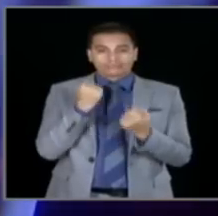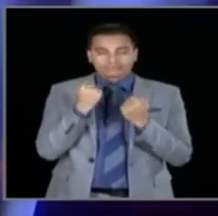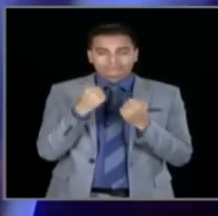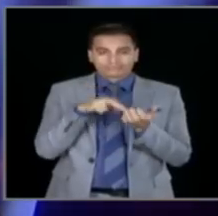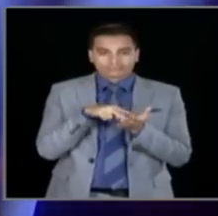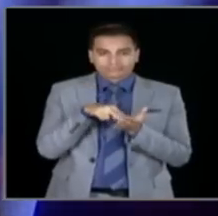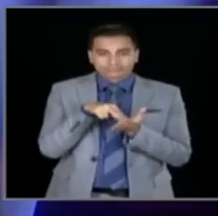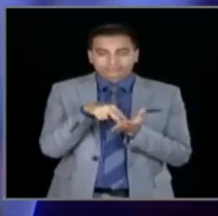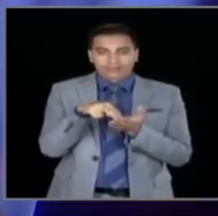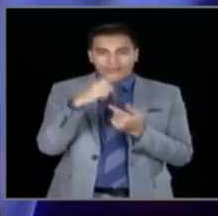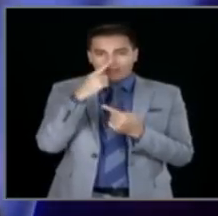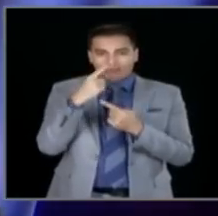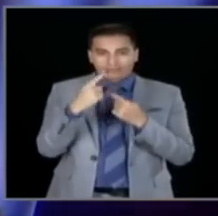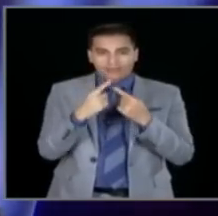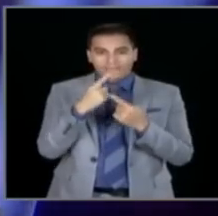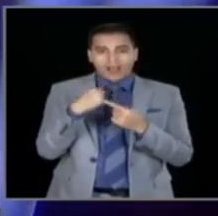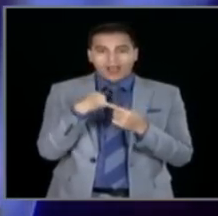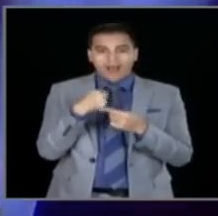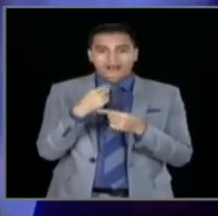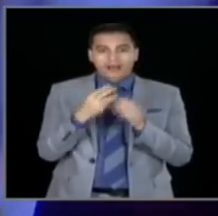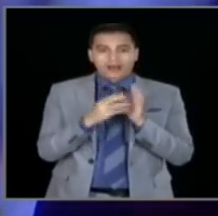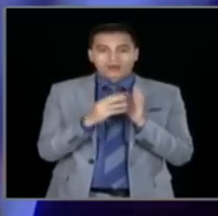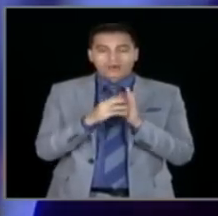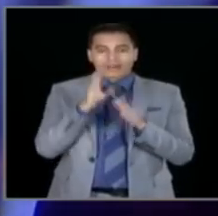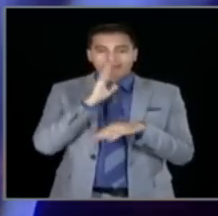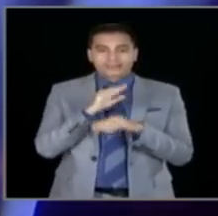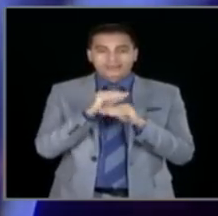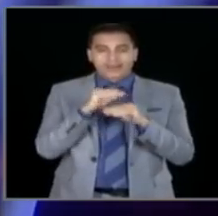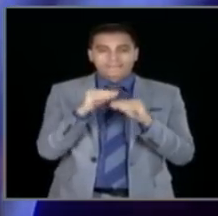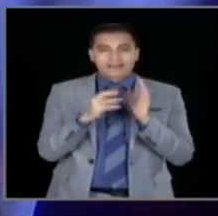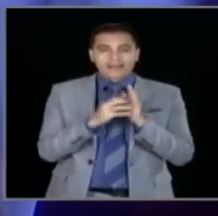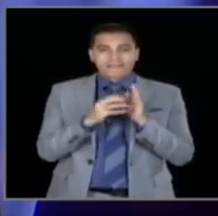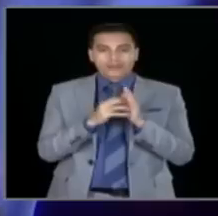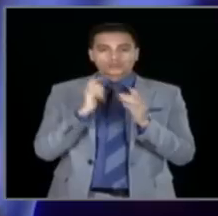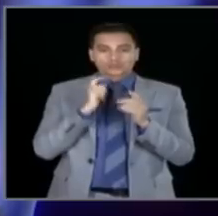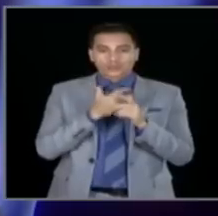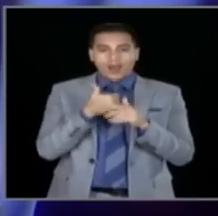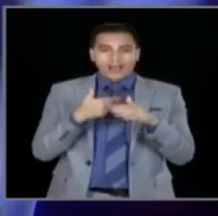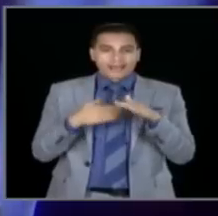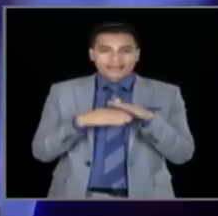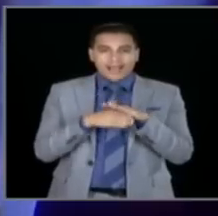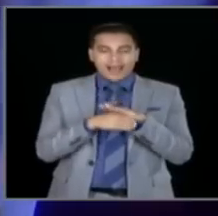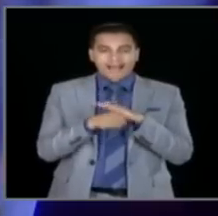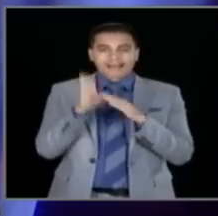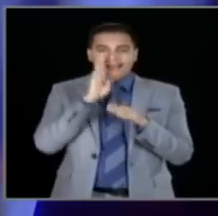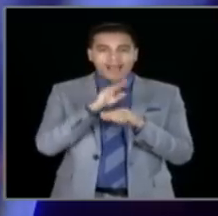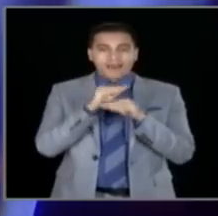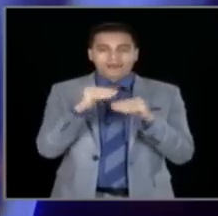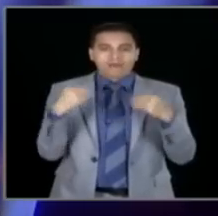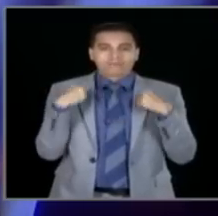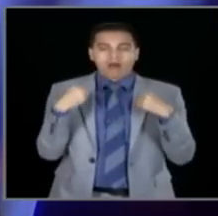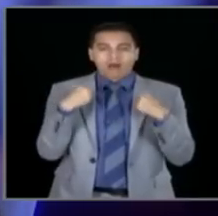أنا خارج التربية الرياضية جامعة سوهاج، حبيت الموضوع. أنا دخلت تربية رياضية بسبب إن أنا